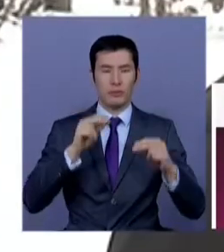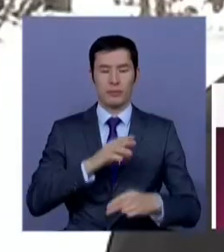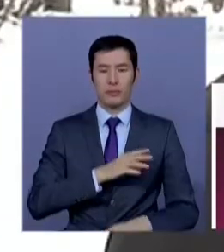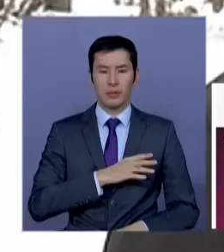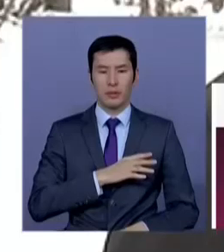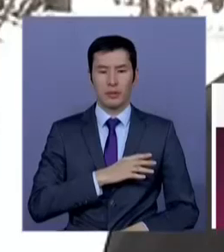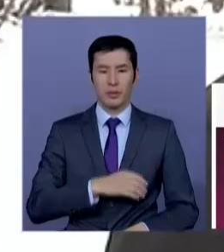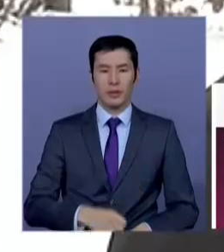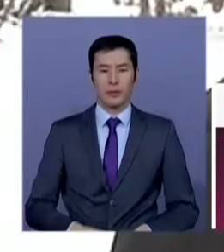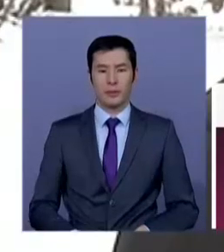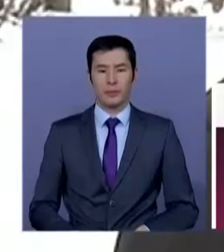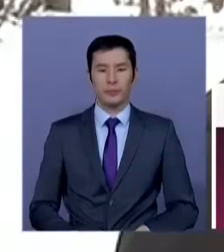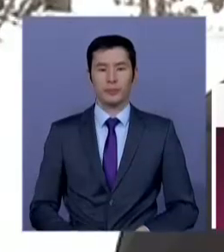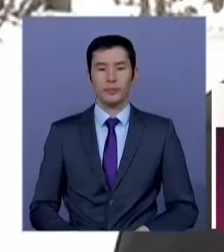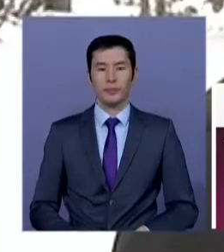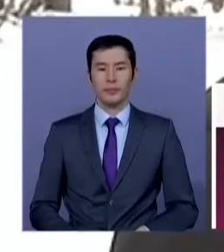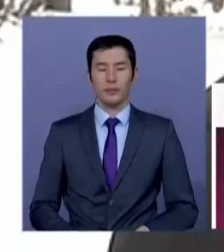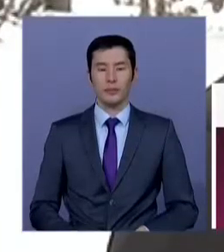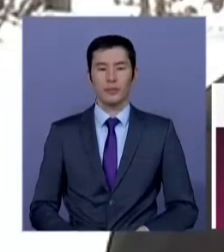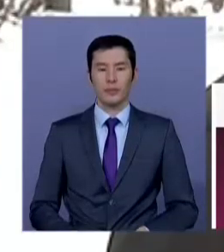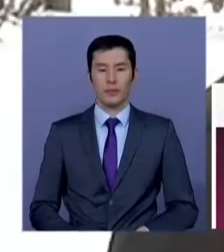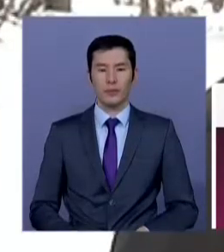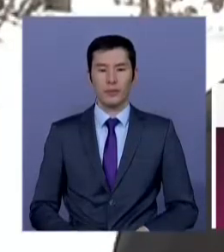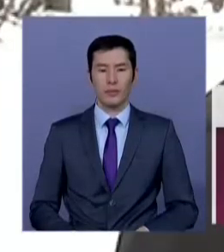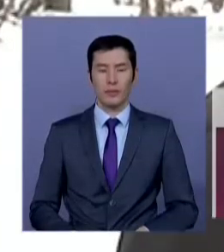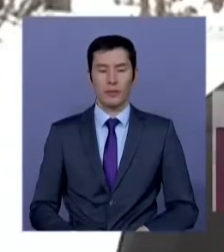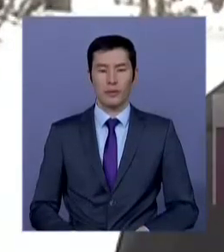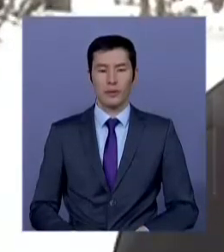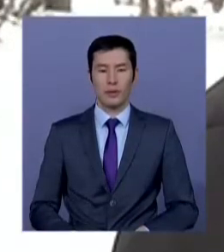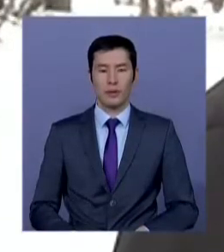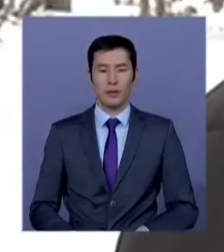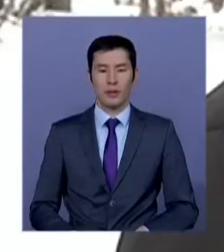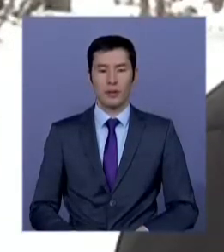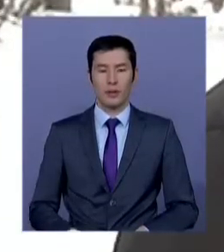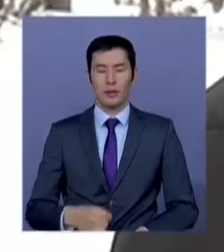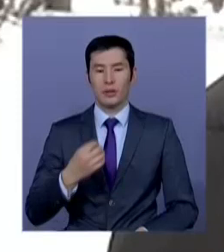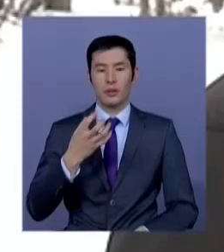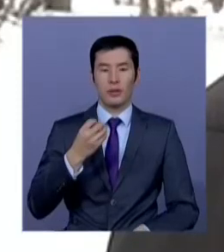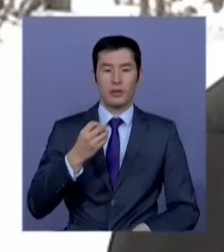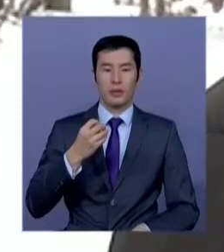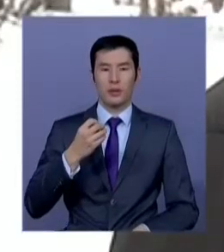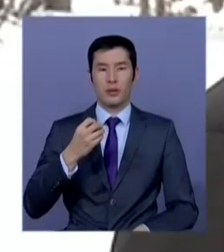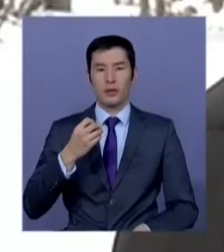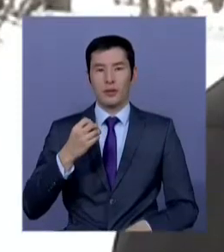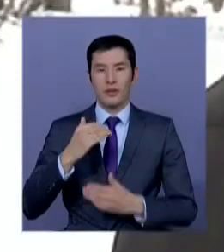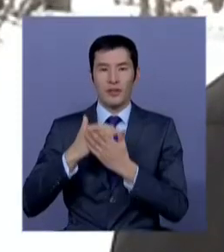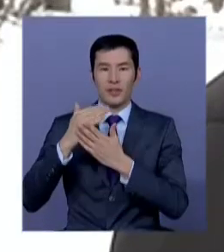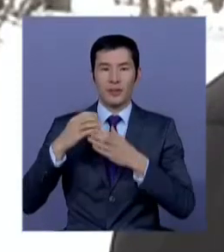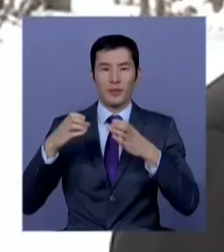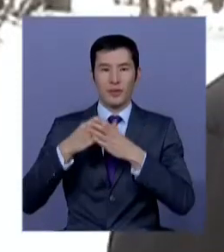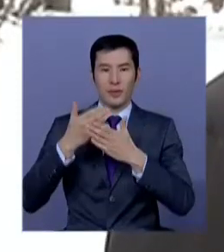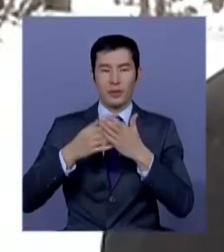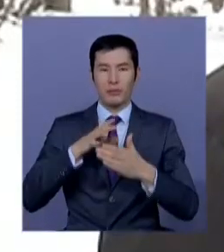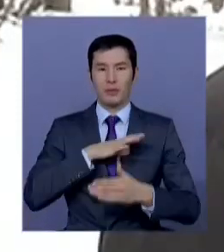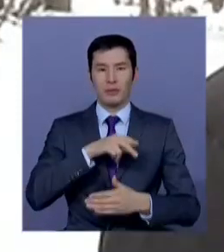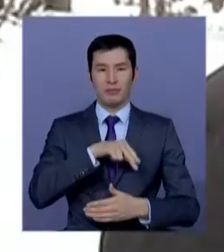барлық лауазымдарының бір еңбегімен мәдениет қайраткері болды. Сол Верховный Совет үш рет грамотасын алды, бірақ